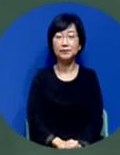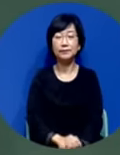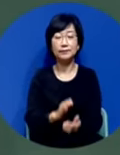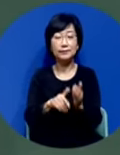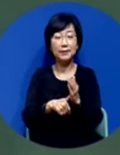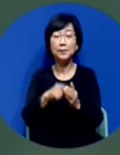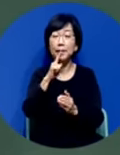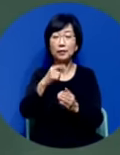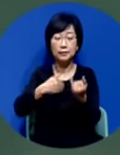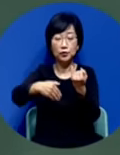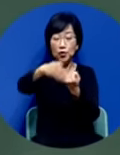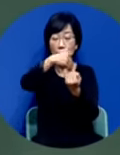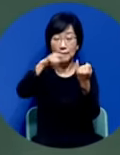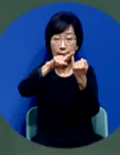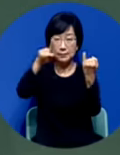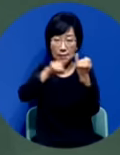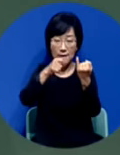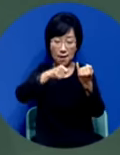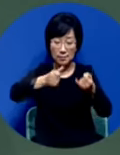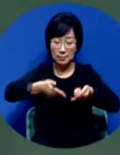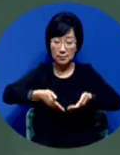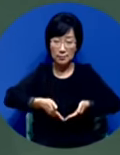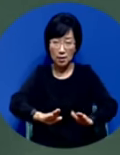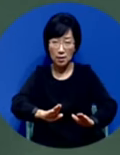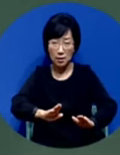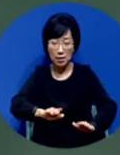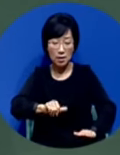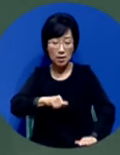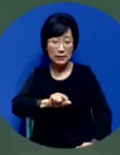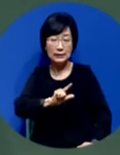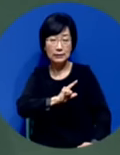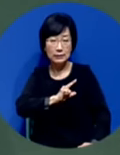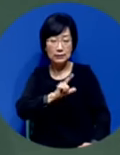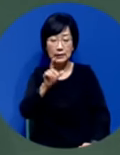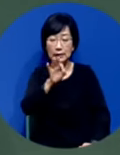처녀가 잉태하여 아들 낳을 것이니 그 이름을 임마누엘이라고 말해라.